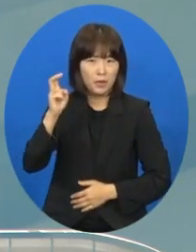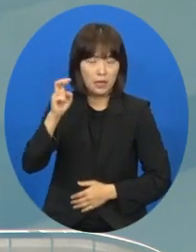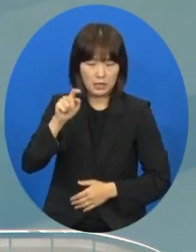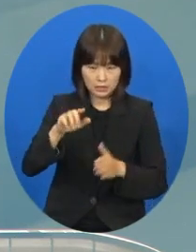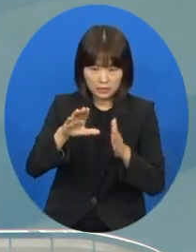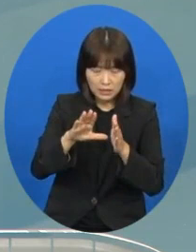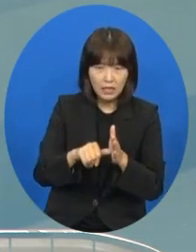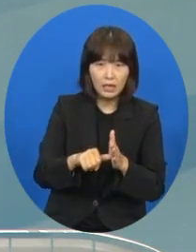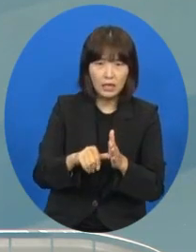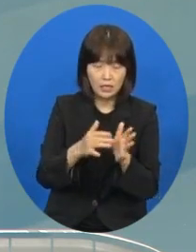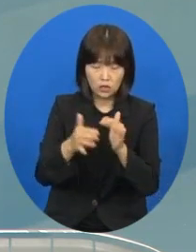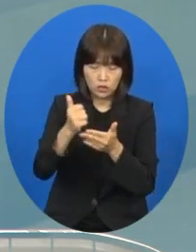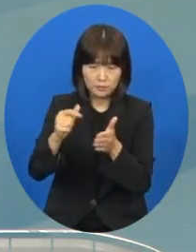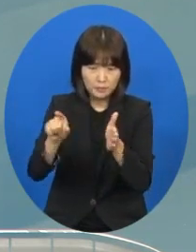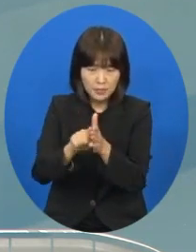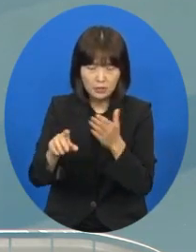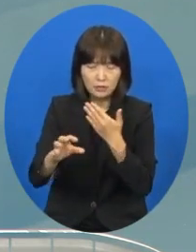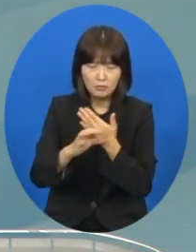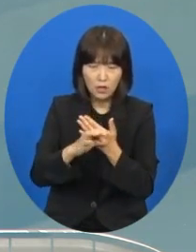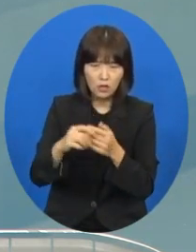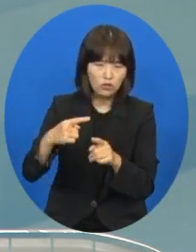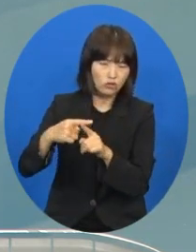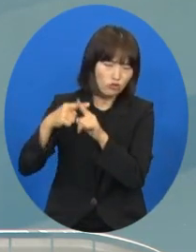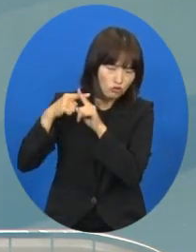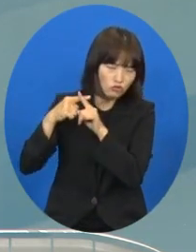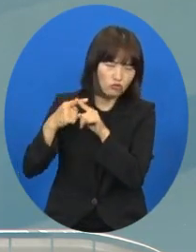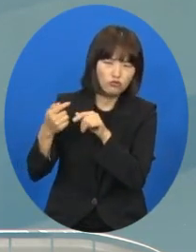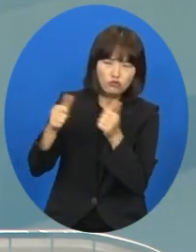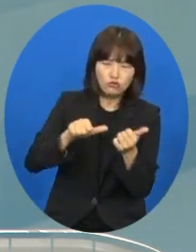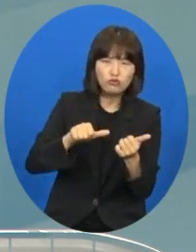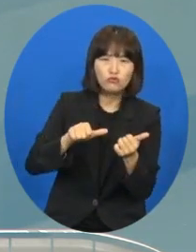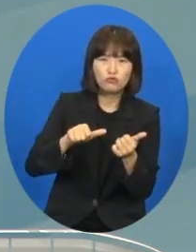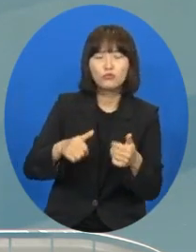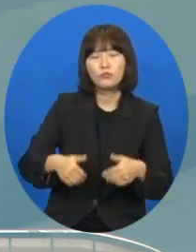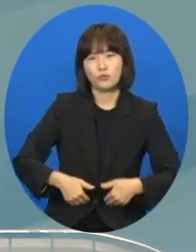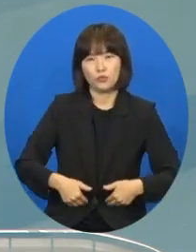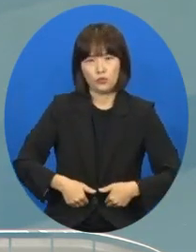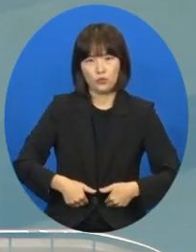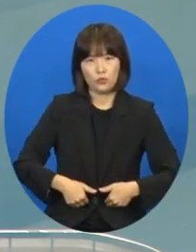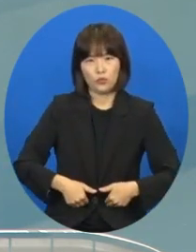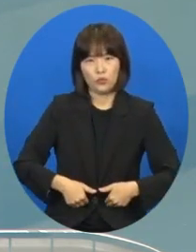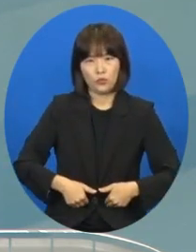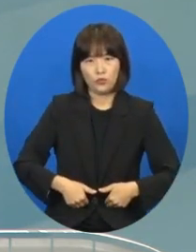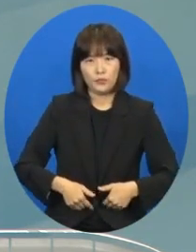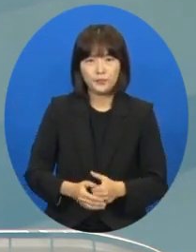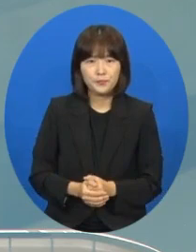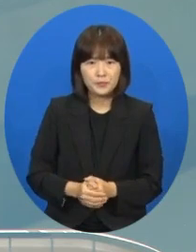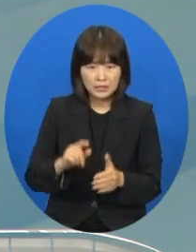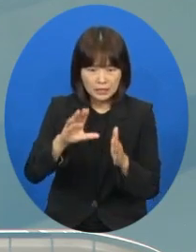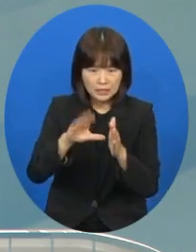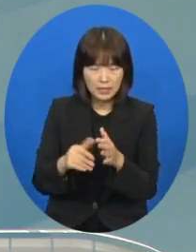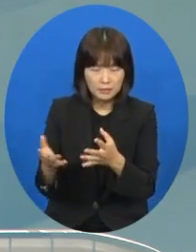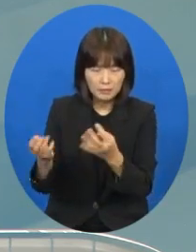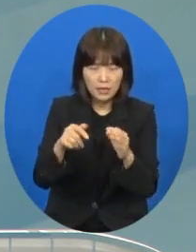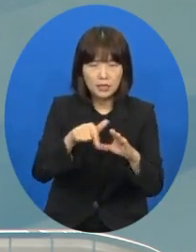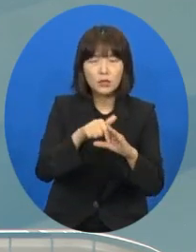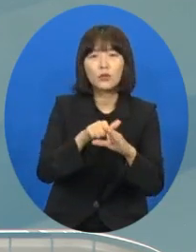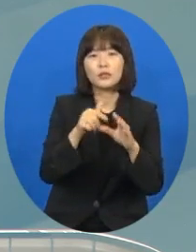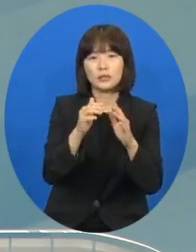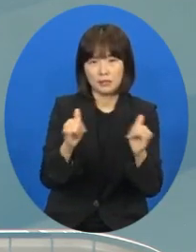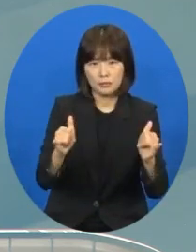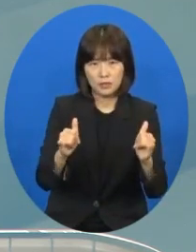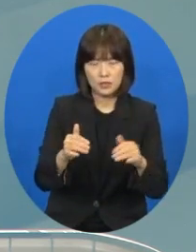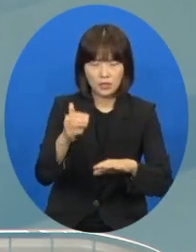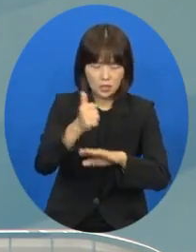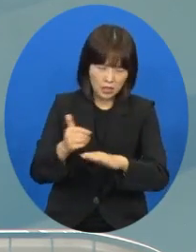믿으면 죽음을 각오해야 되는 상황이었습니다. 그때 얼마나 많은 기독교인들이